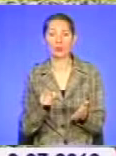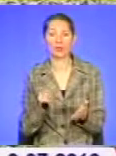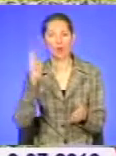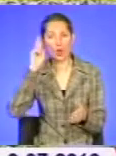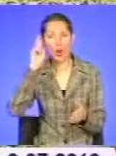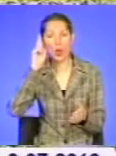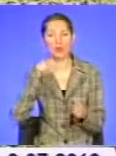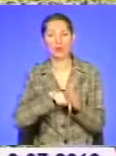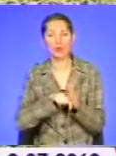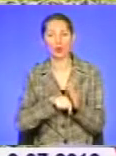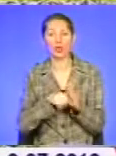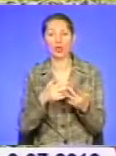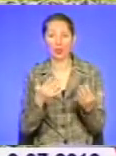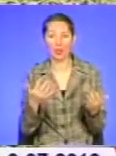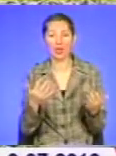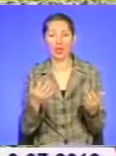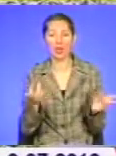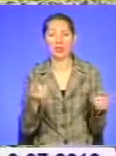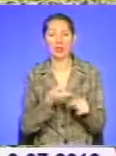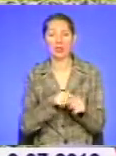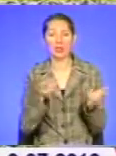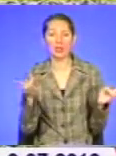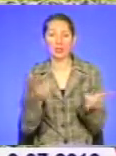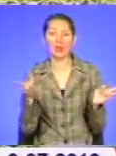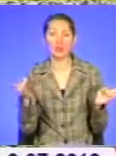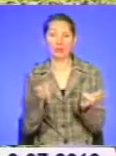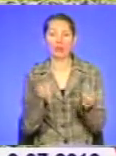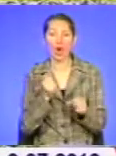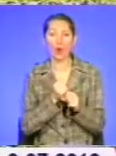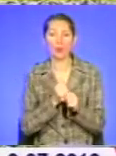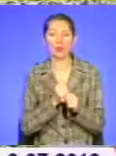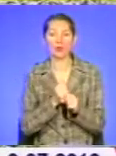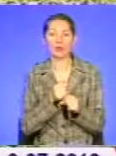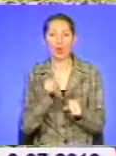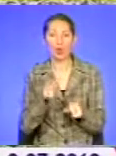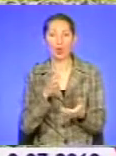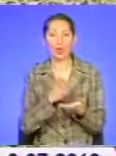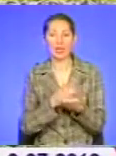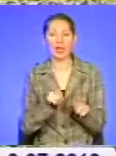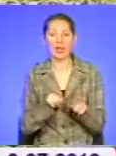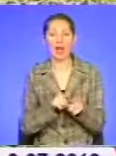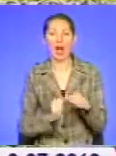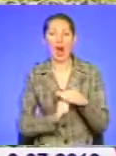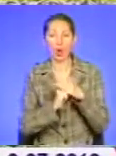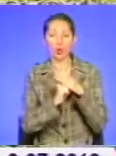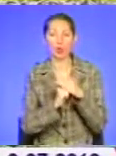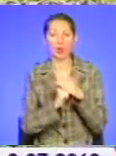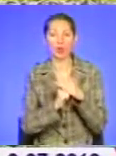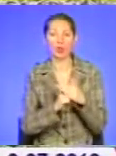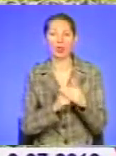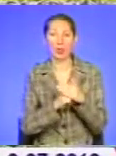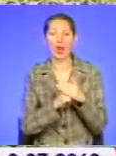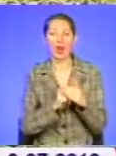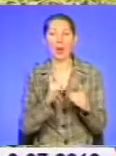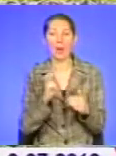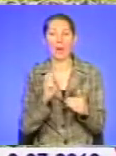туалетів внутрішніх, вбиральні і так далі, все це потрібно. Тут потрібно робити. Але ще раз, тут є така основа, тут є фундамент, тут є база,